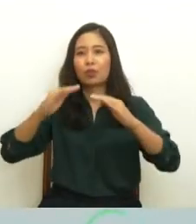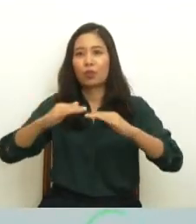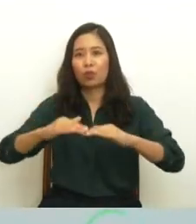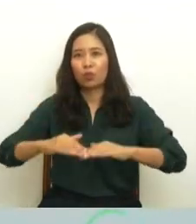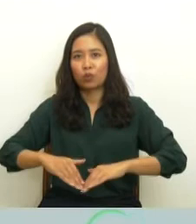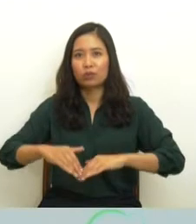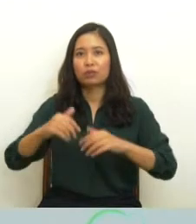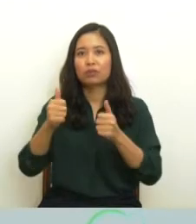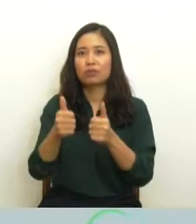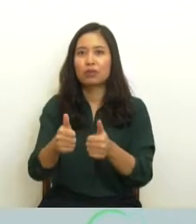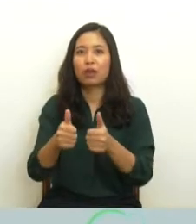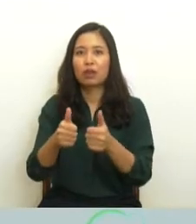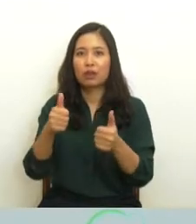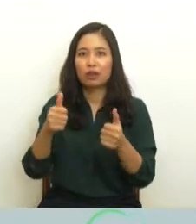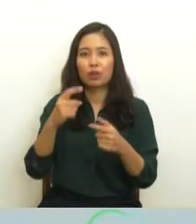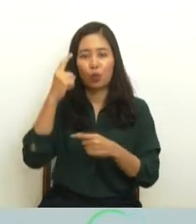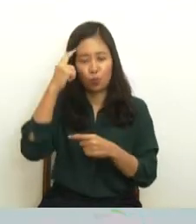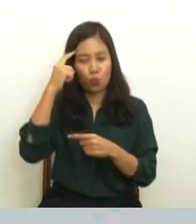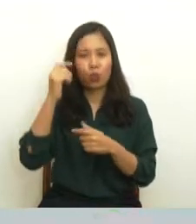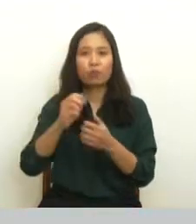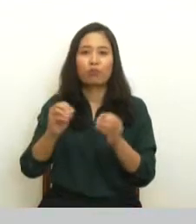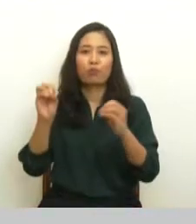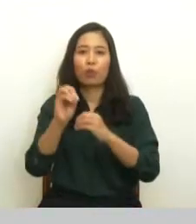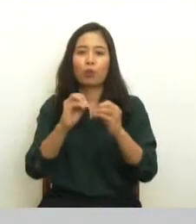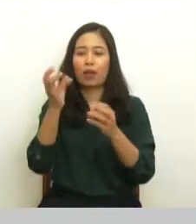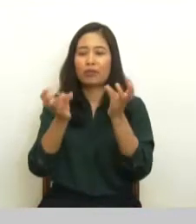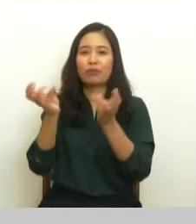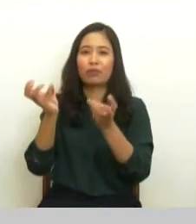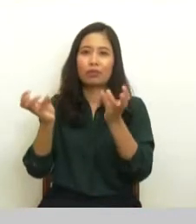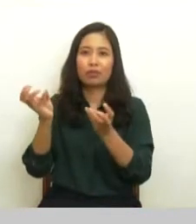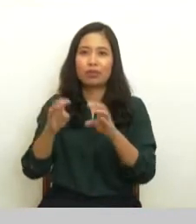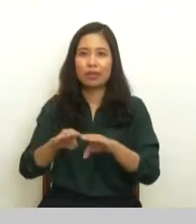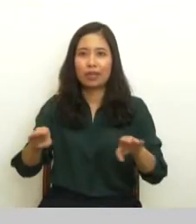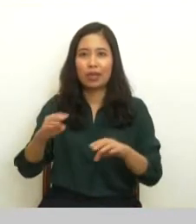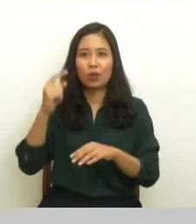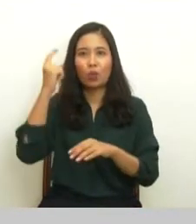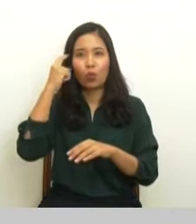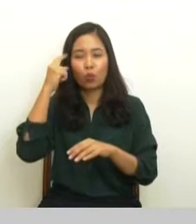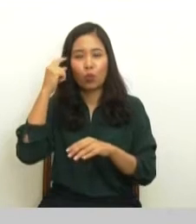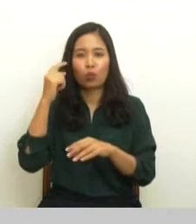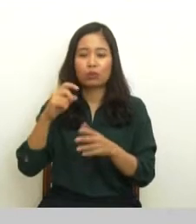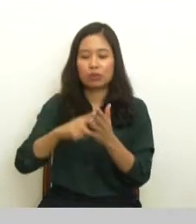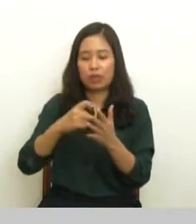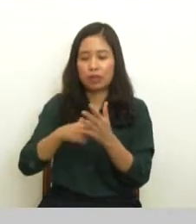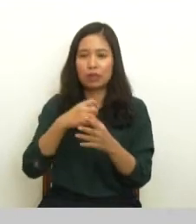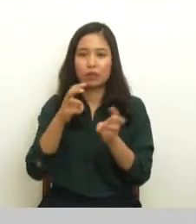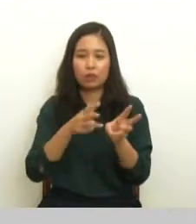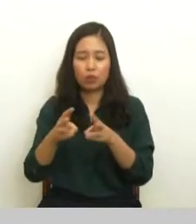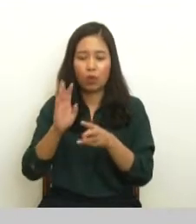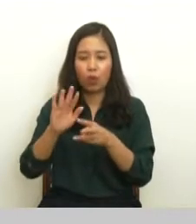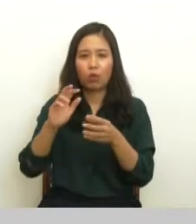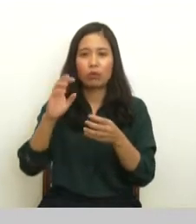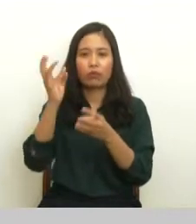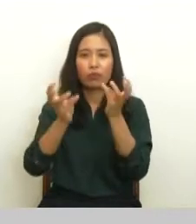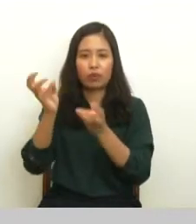ลงานรู้ทันรู้ไ้ปลอดไทยจากฝุ่นจิวพรมให้เดกๆได้เรีนรู้ะเข้าใจถึงสาเหตุของปญหาฝุนละอองขนัดเล็ก